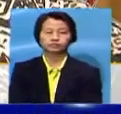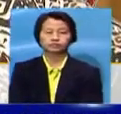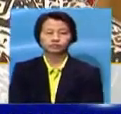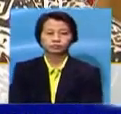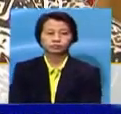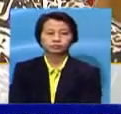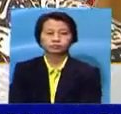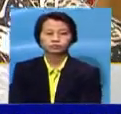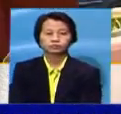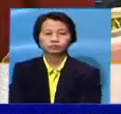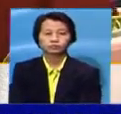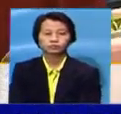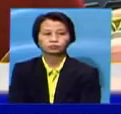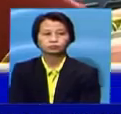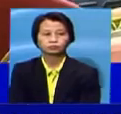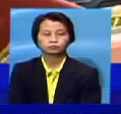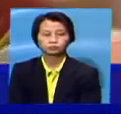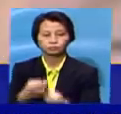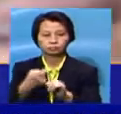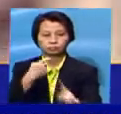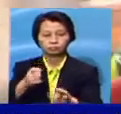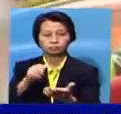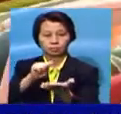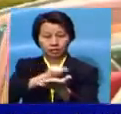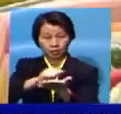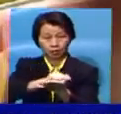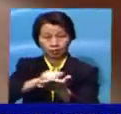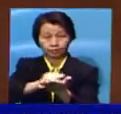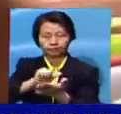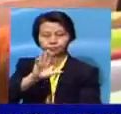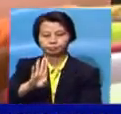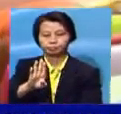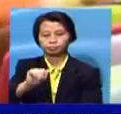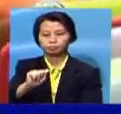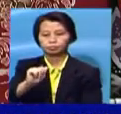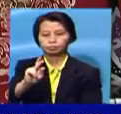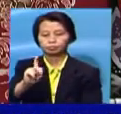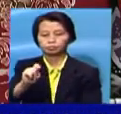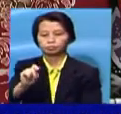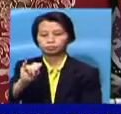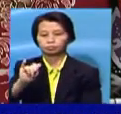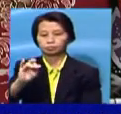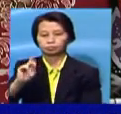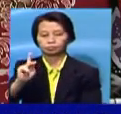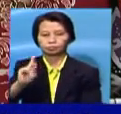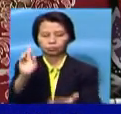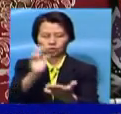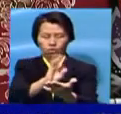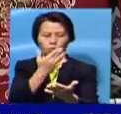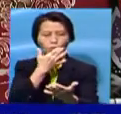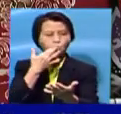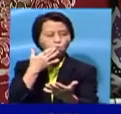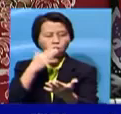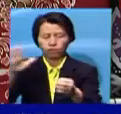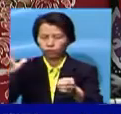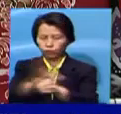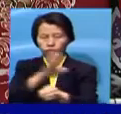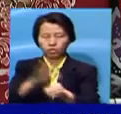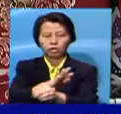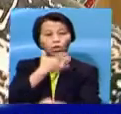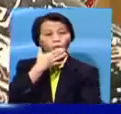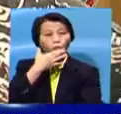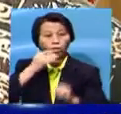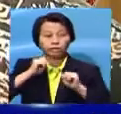Kelantan macam dari segi batik masa dulu dia kebanyakan dia dia dia design dia padat crowded warna-warna pun terang-terang